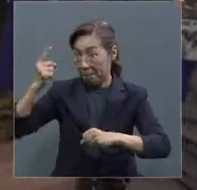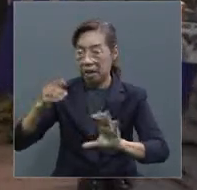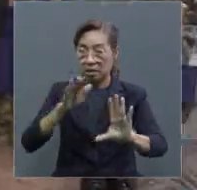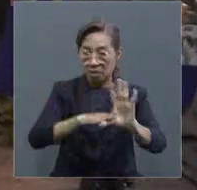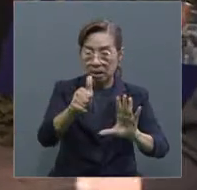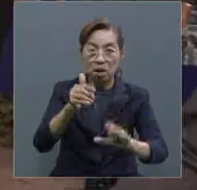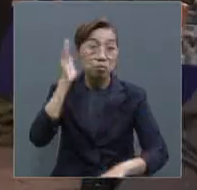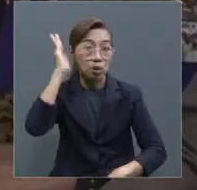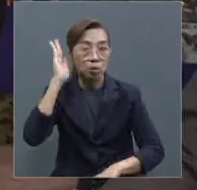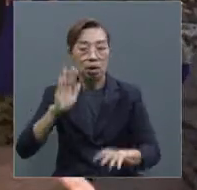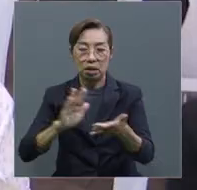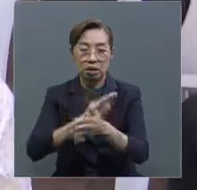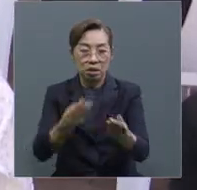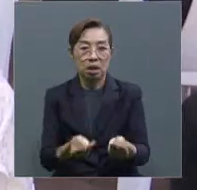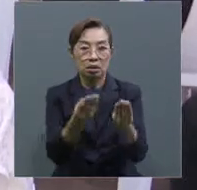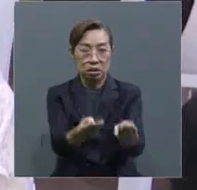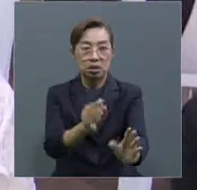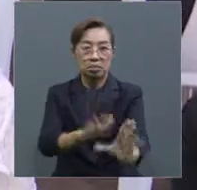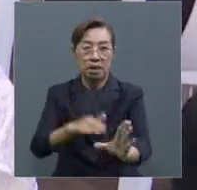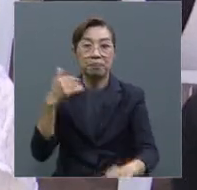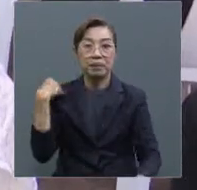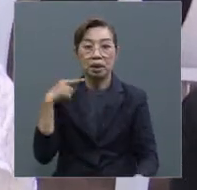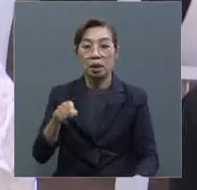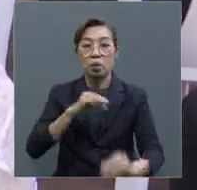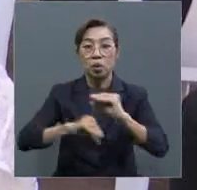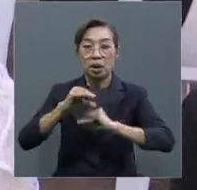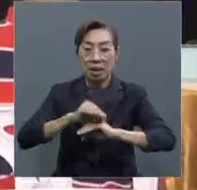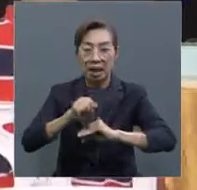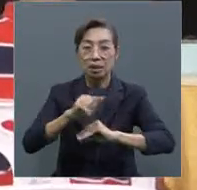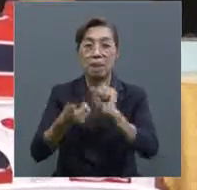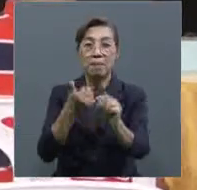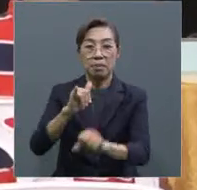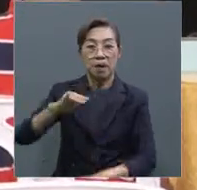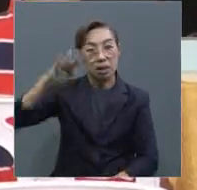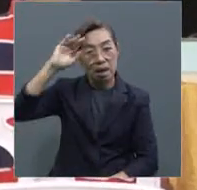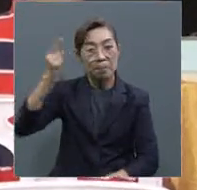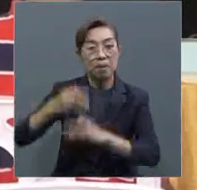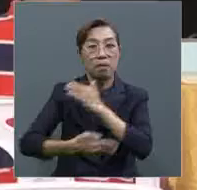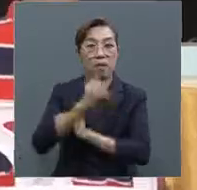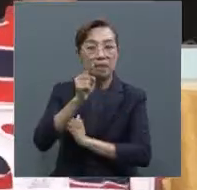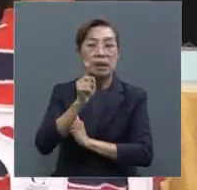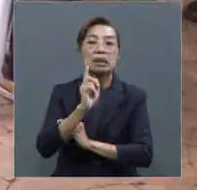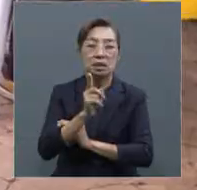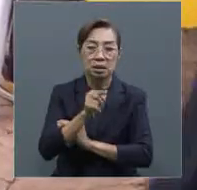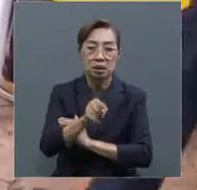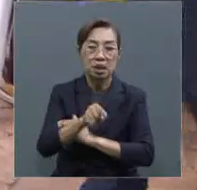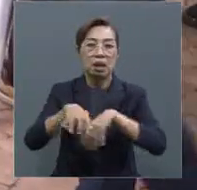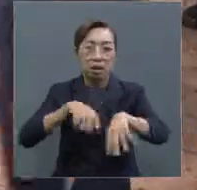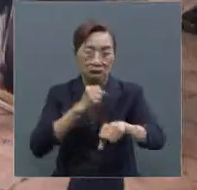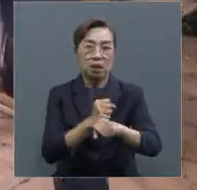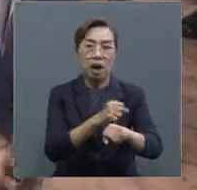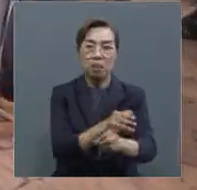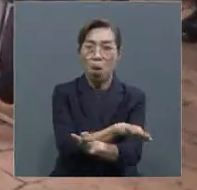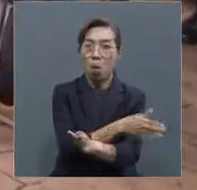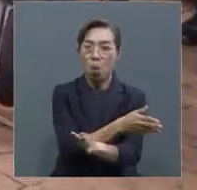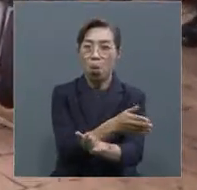ทางมายื่นเอกสารด้วยนะคะครับอ่ะซึ่งโครงการปีใหม่ทหารใหม่โอกาสใหม่เนี่ยจริงๆแล้วเนี่ยเขาดำเนินการมาแล้วระยะหนึ่ง